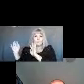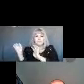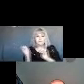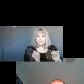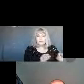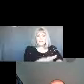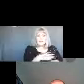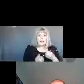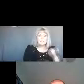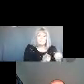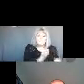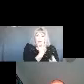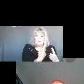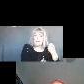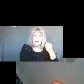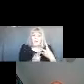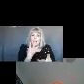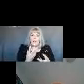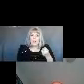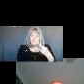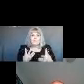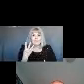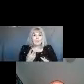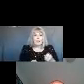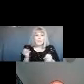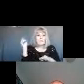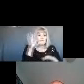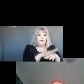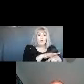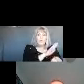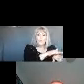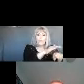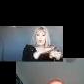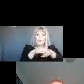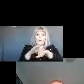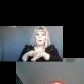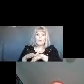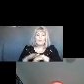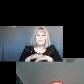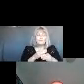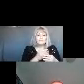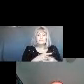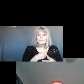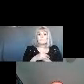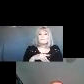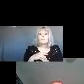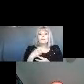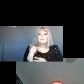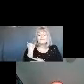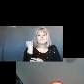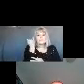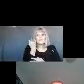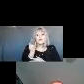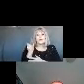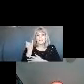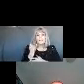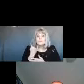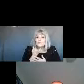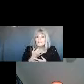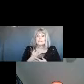en goed is het geval, het gelijk soos vier vlammetjies op hulle, en toe die jode